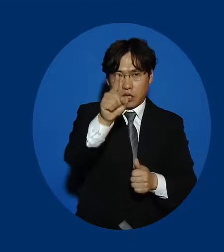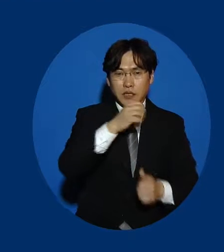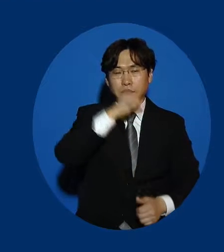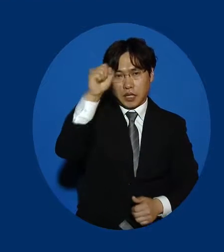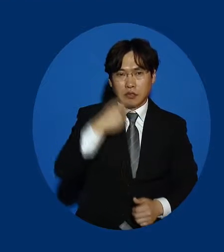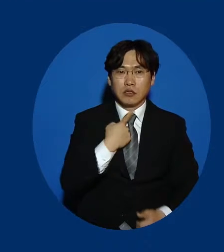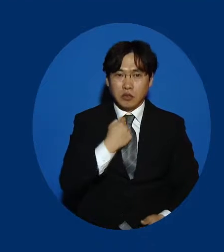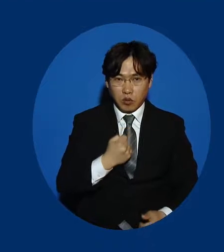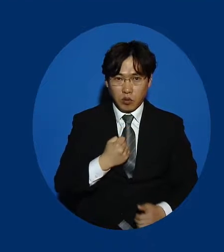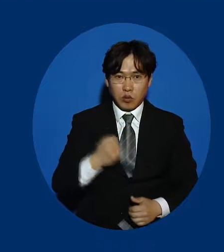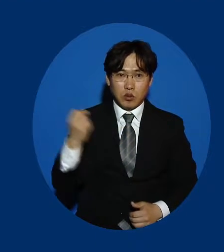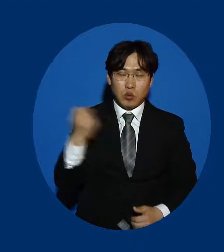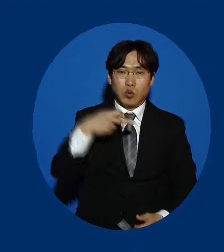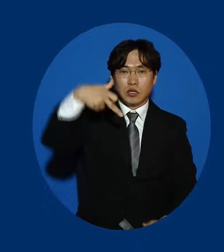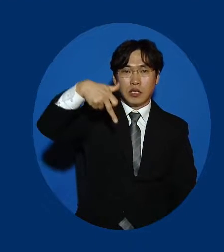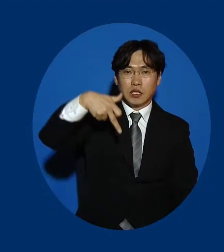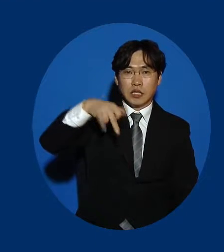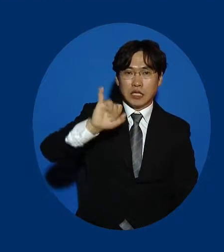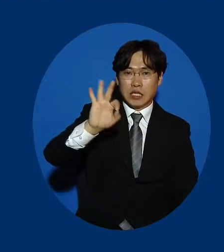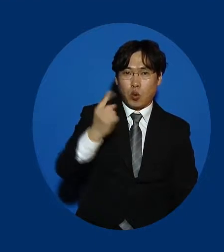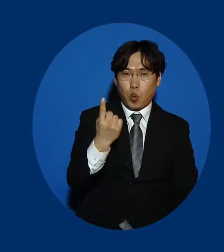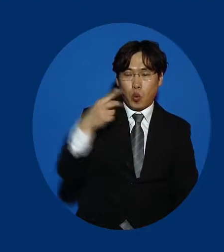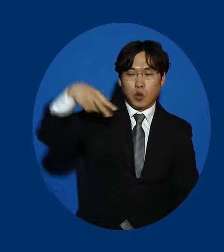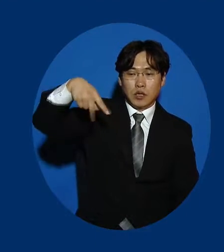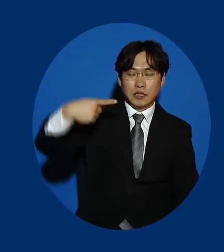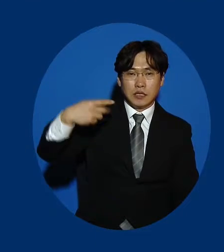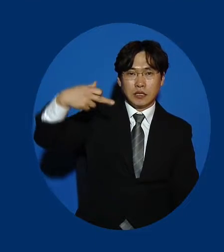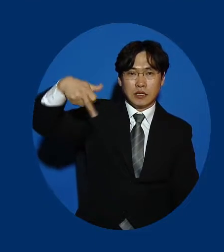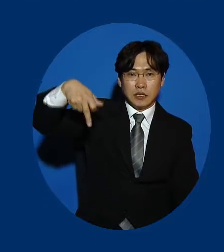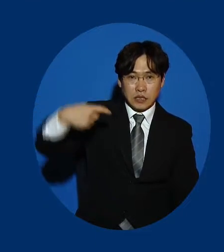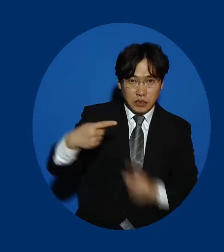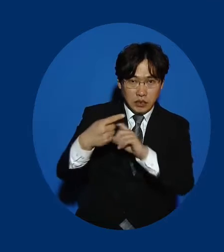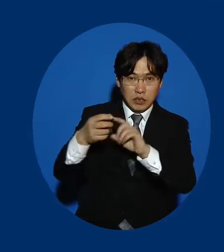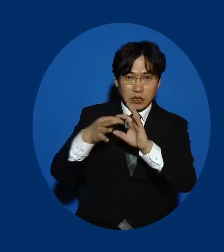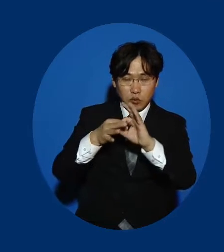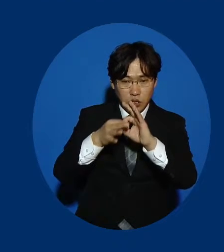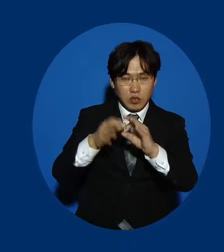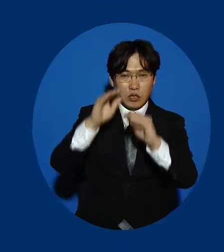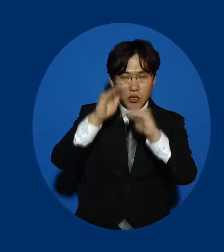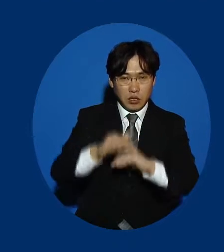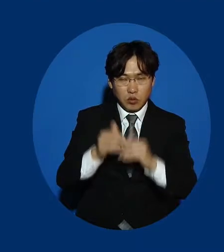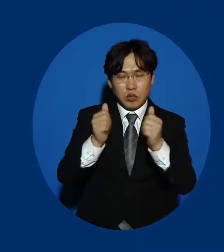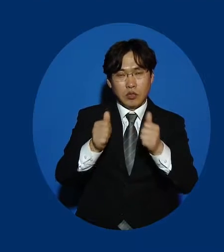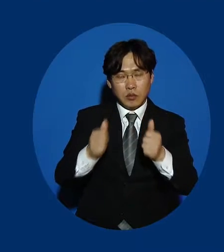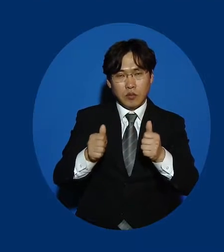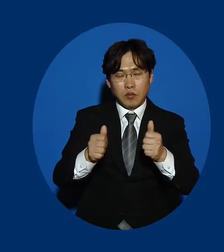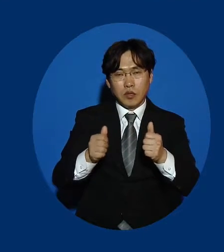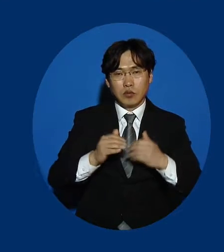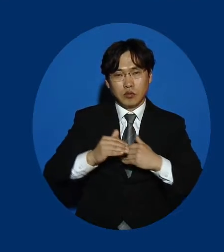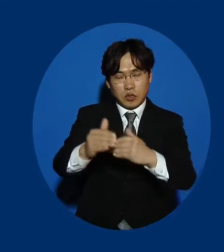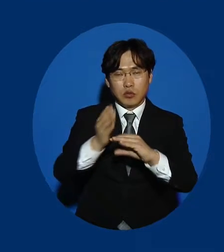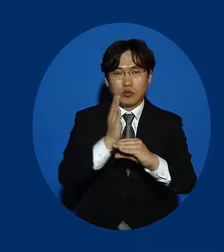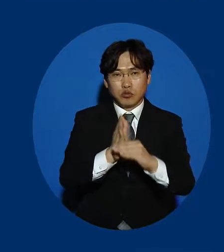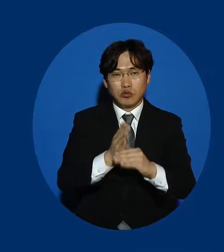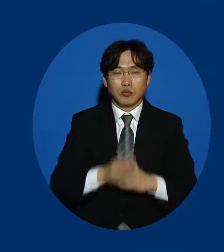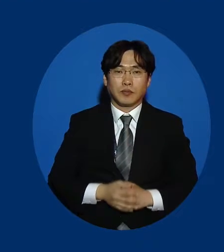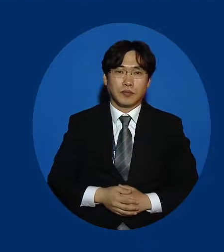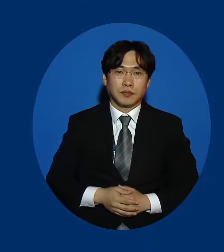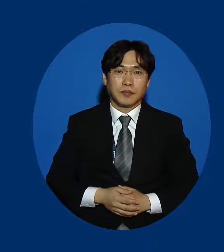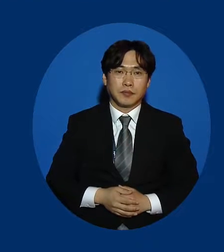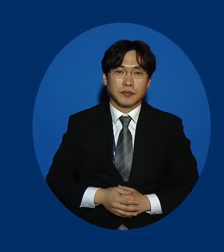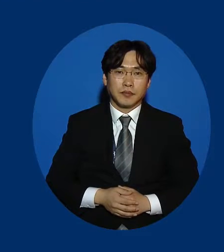지금 규제를 하고 있어서 민간 영역에서 어떻게 규제 나갈 것인가에 대한 고민들도 앞으로 많이 필요합니다. 근데 좀 다행스러운